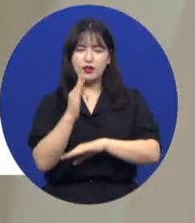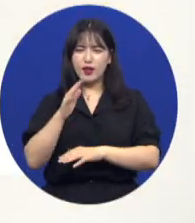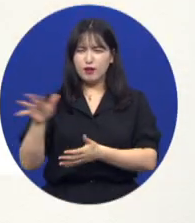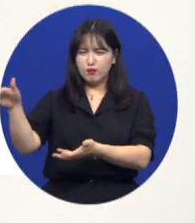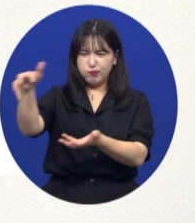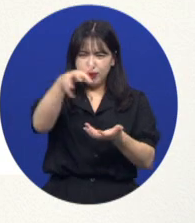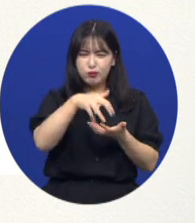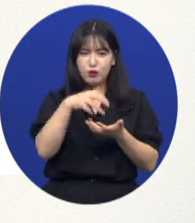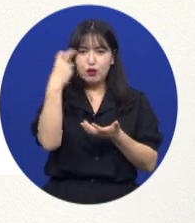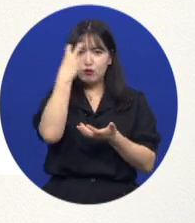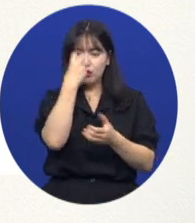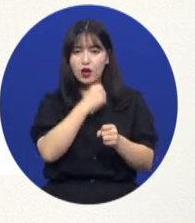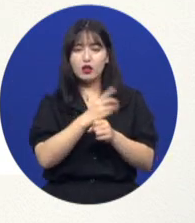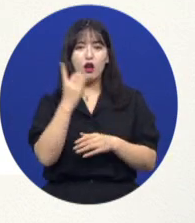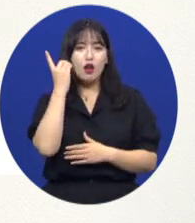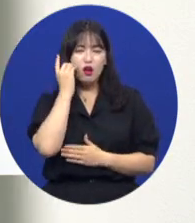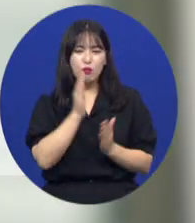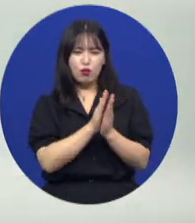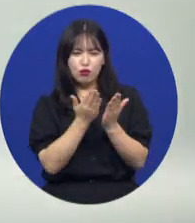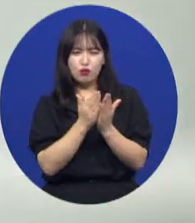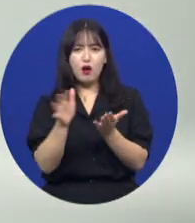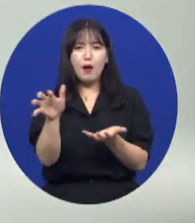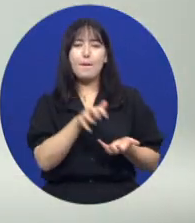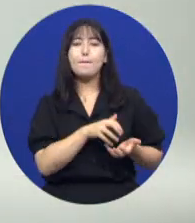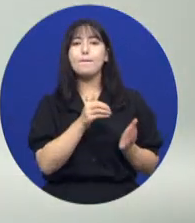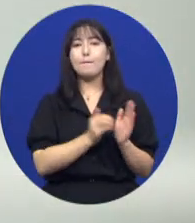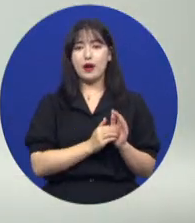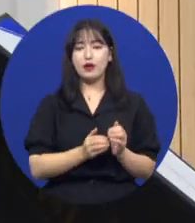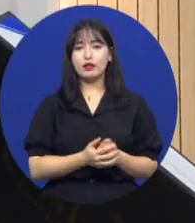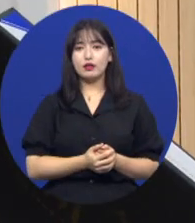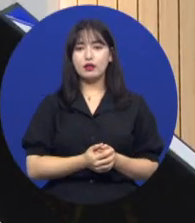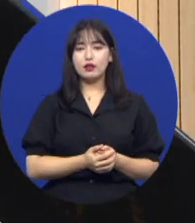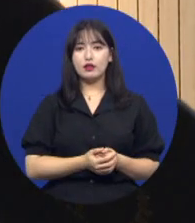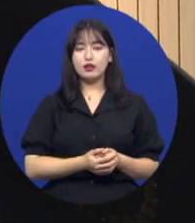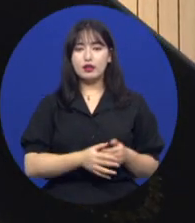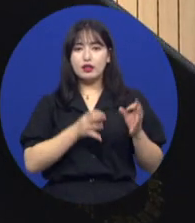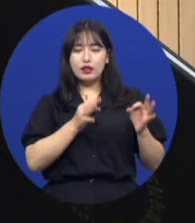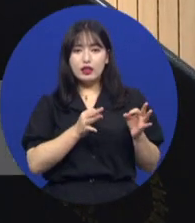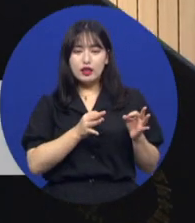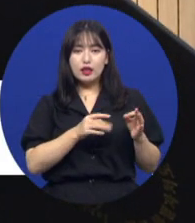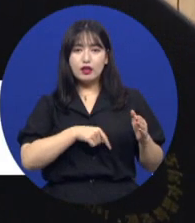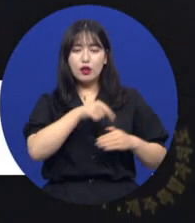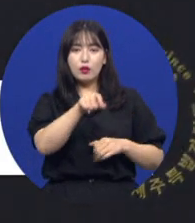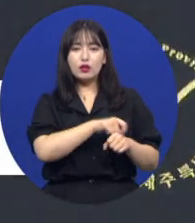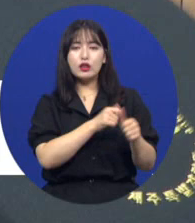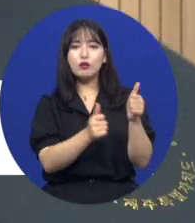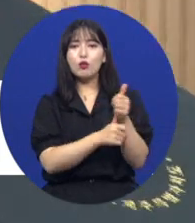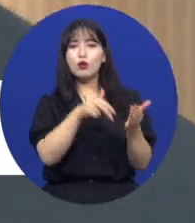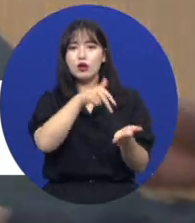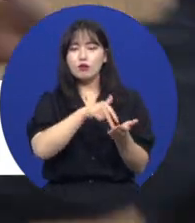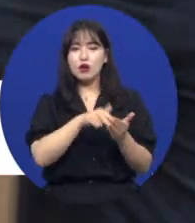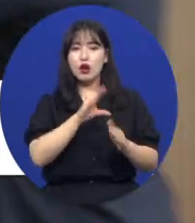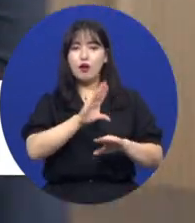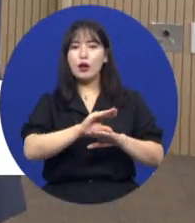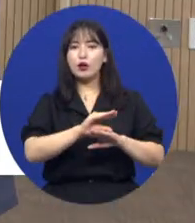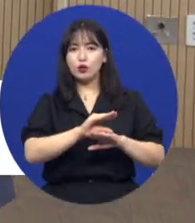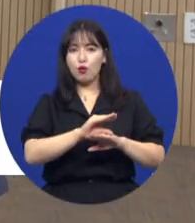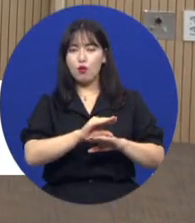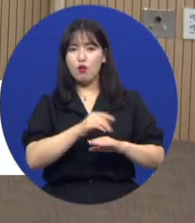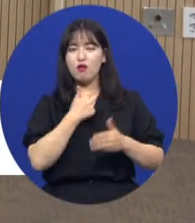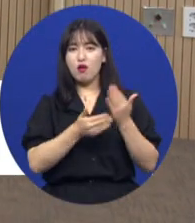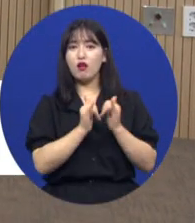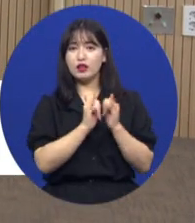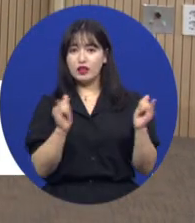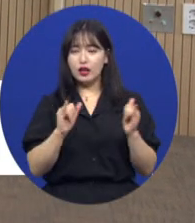휴대전화와 수첩 등을 확보했습니다 김태영 대학로 특보는 언론인 출신으로 오영훈